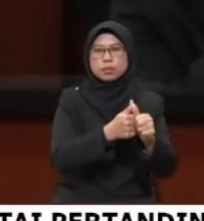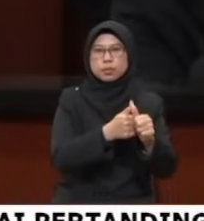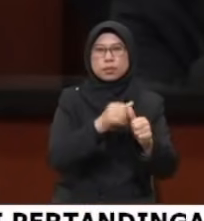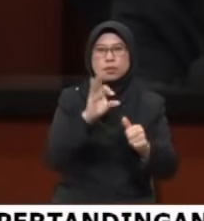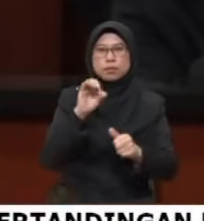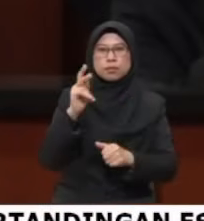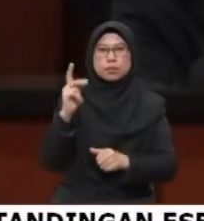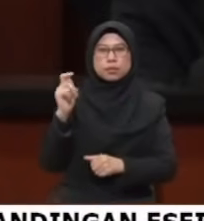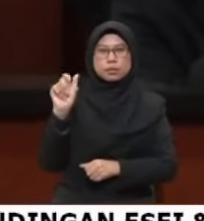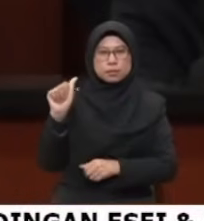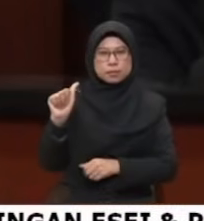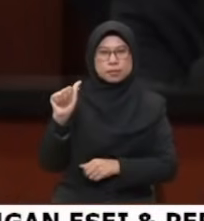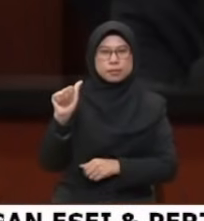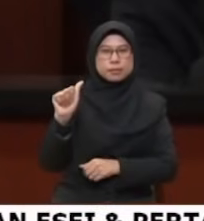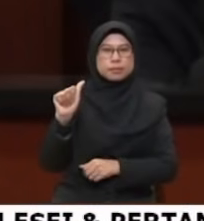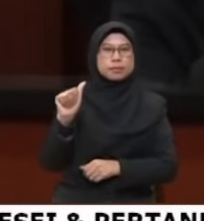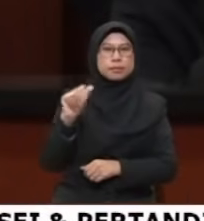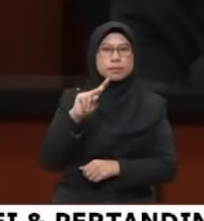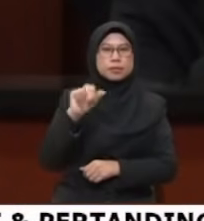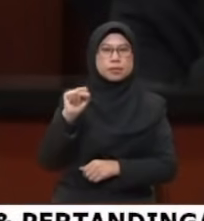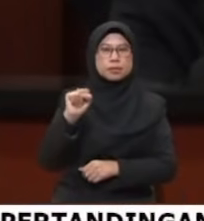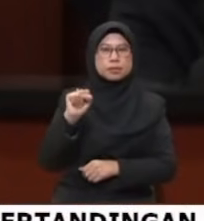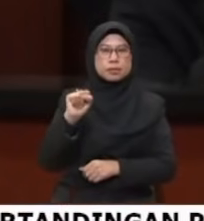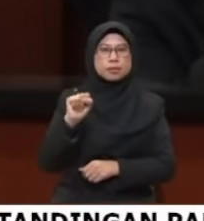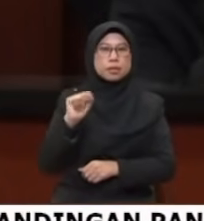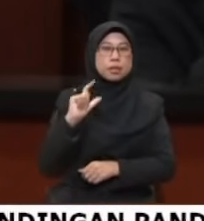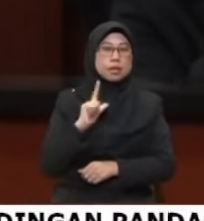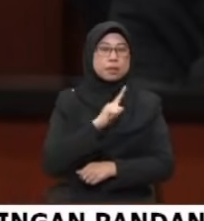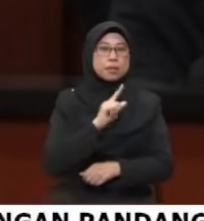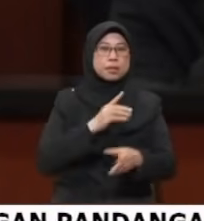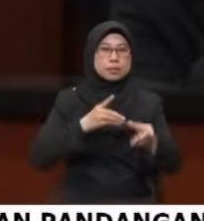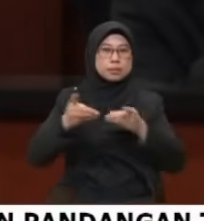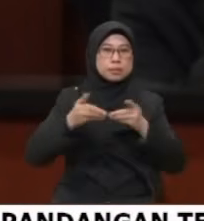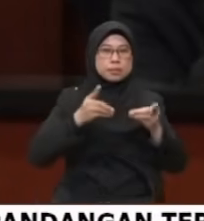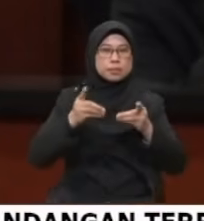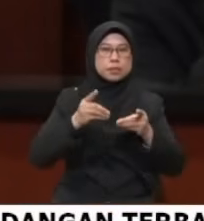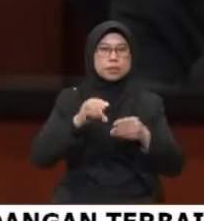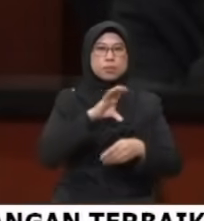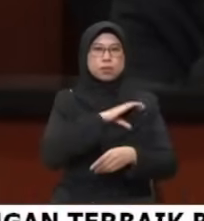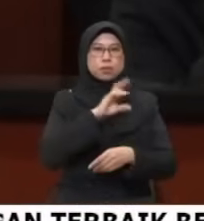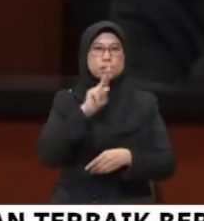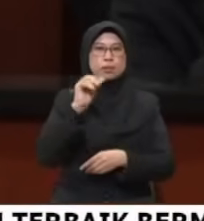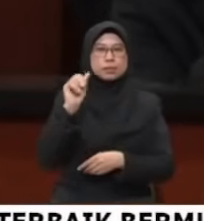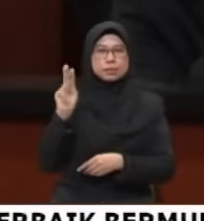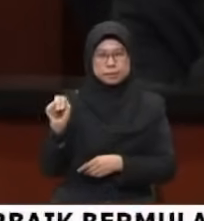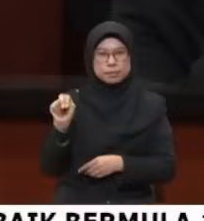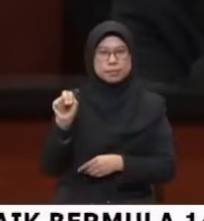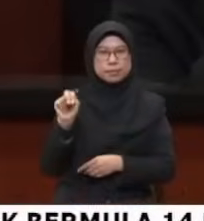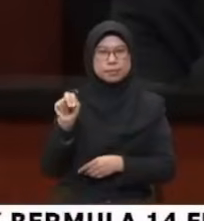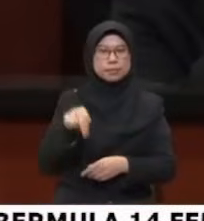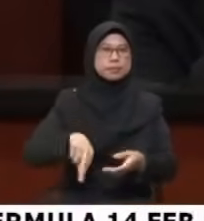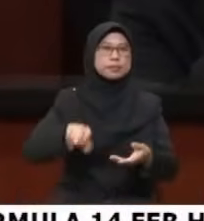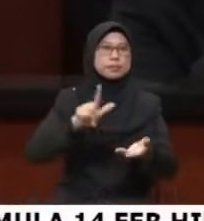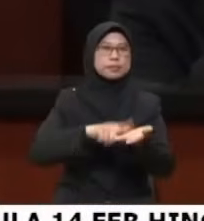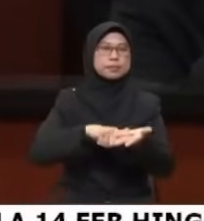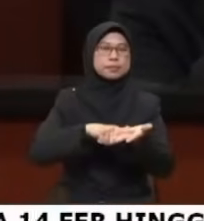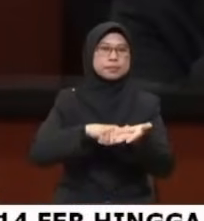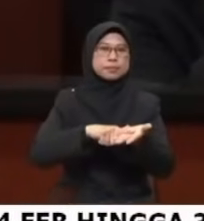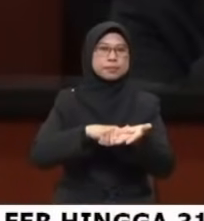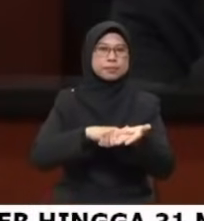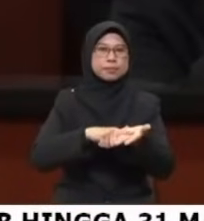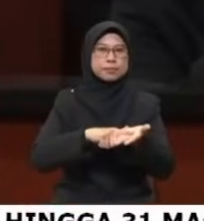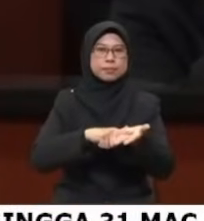lembaga tata tertib pdrm dan juga kdn untuk rekod yang